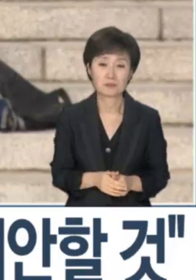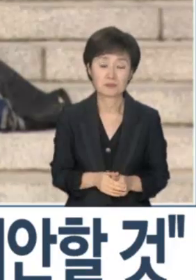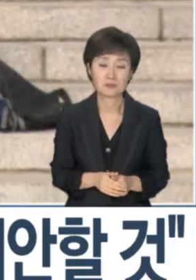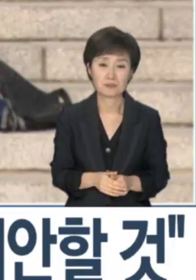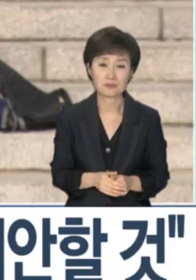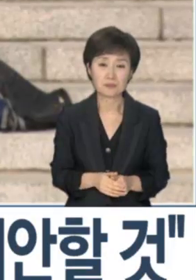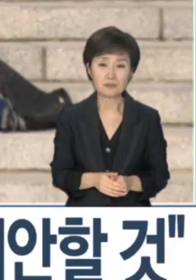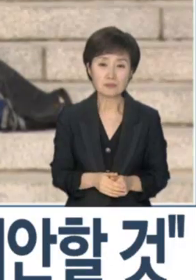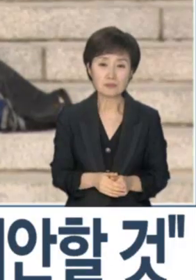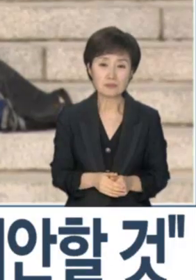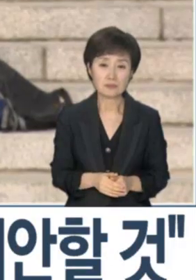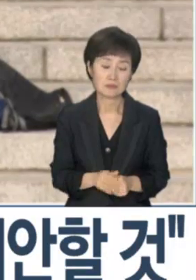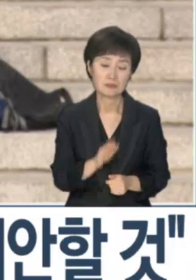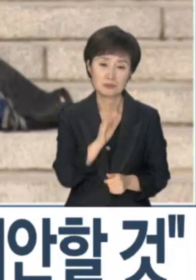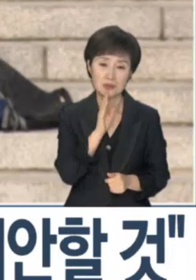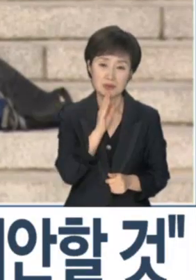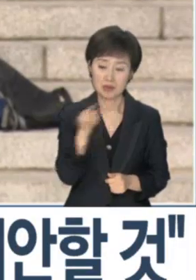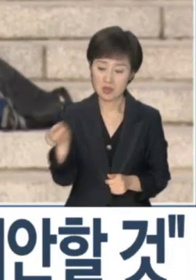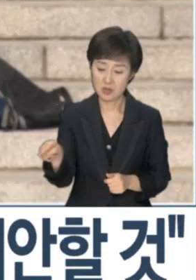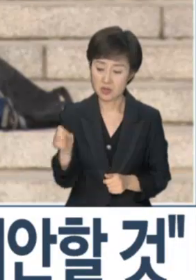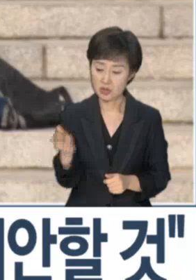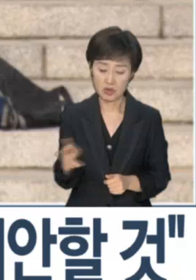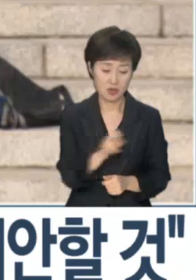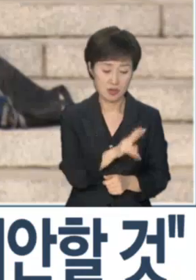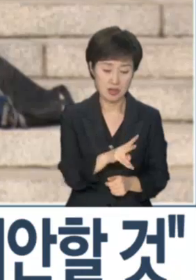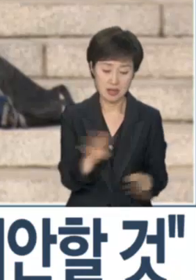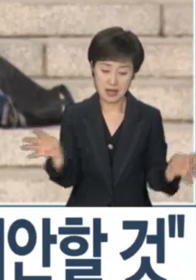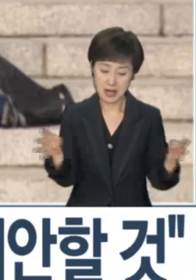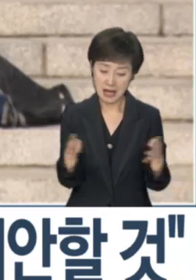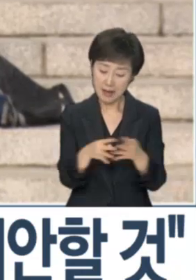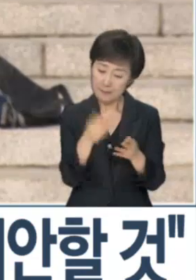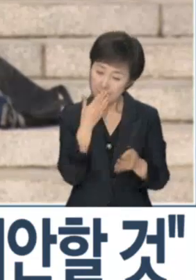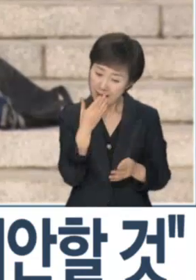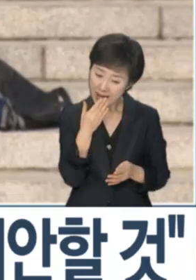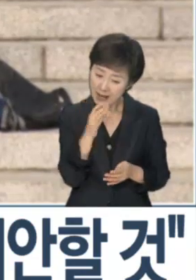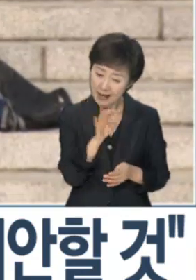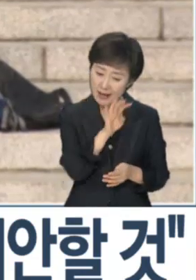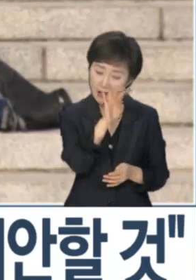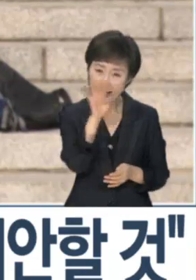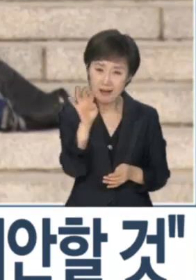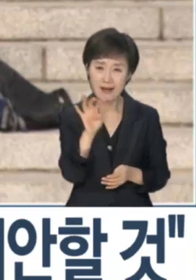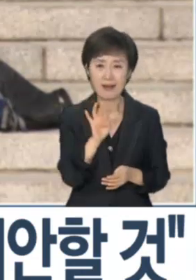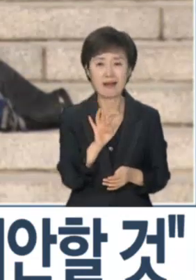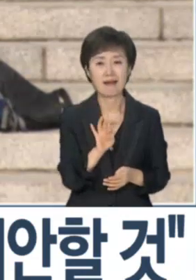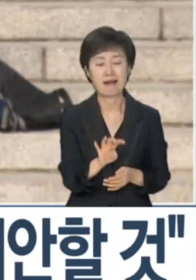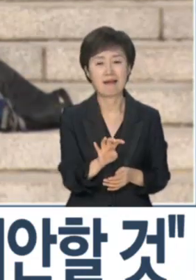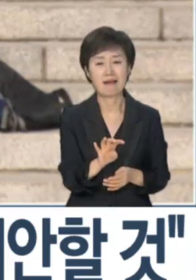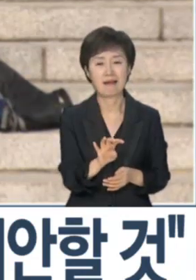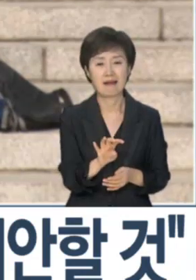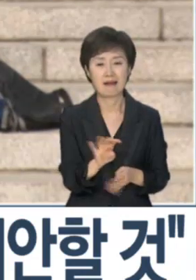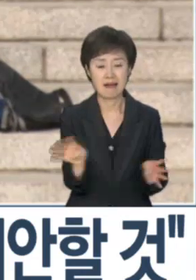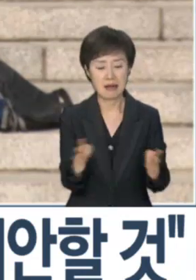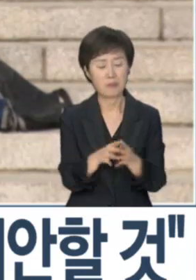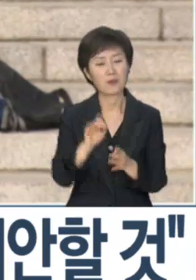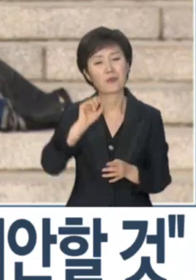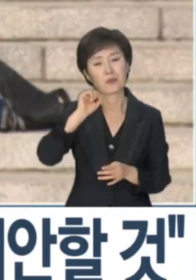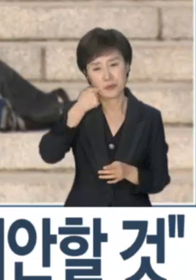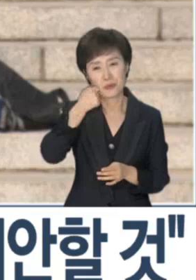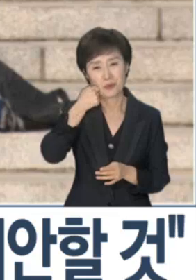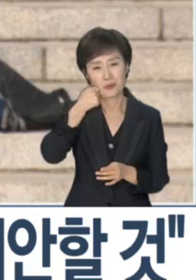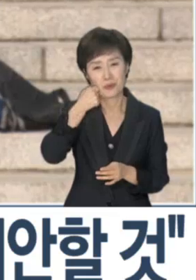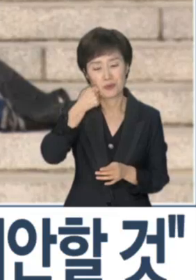그렇기 때문에 이것이 과연 여당과 여당이 합의가 될 사안인지, 그것에 대해서는 저는 상당히 어렵다고 봅니다.